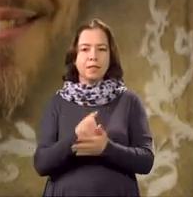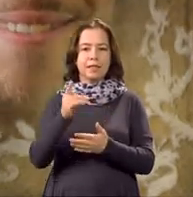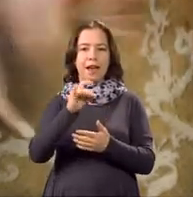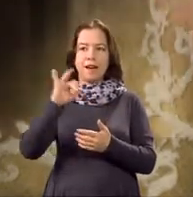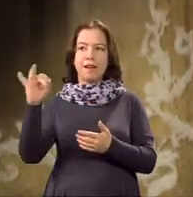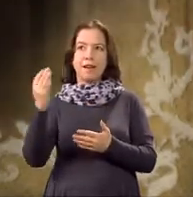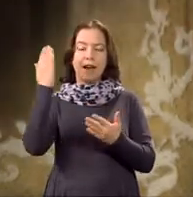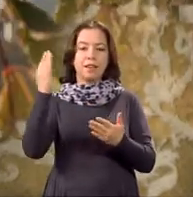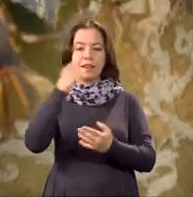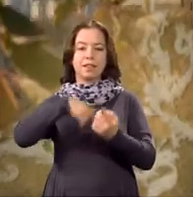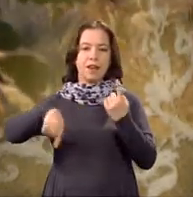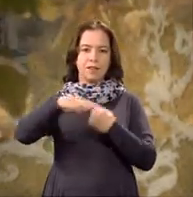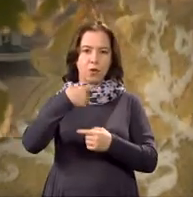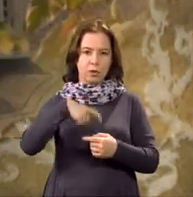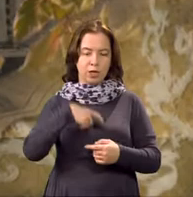себе.